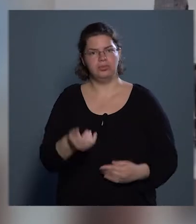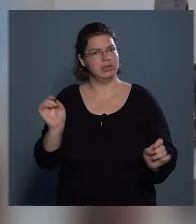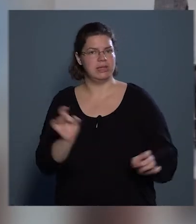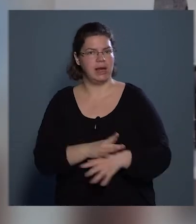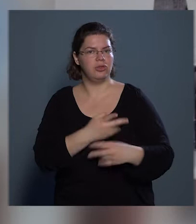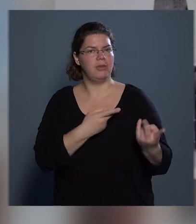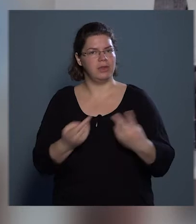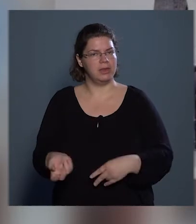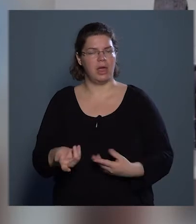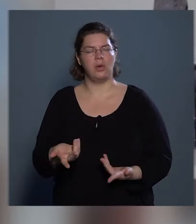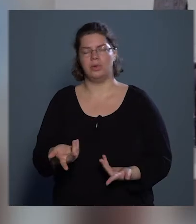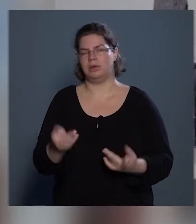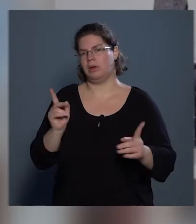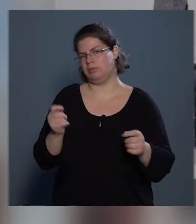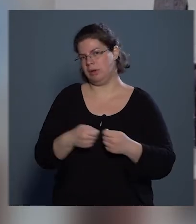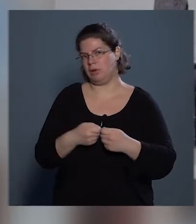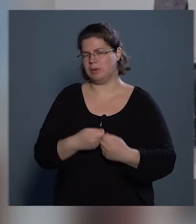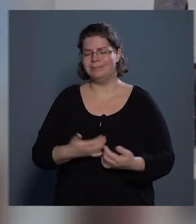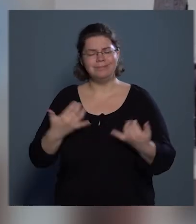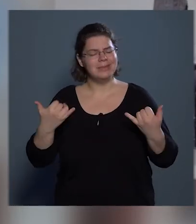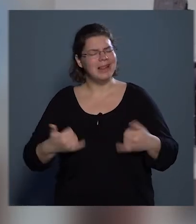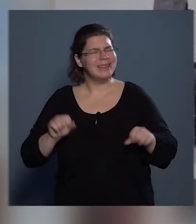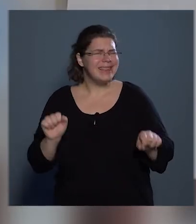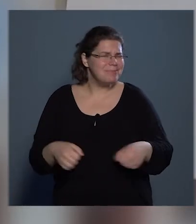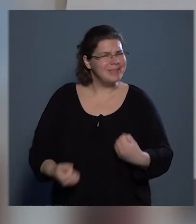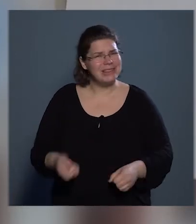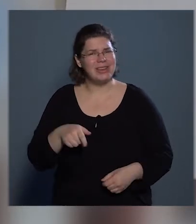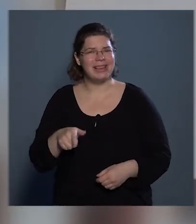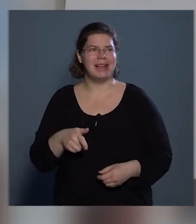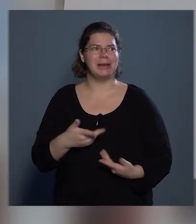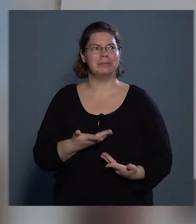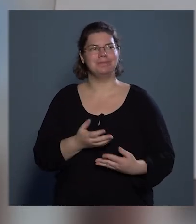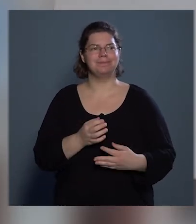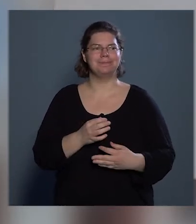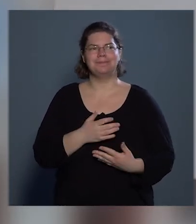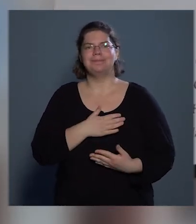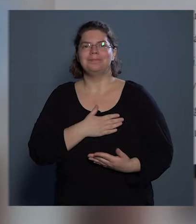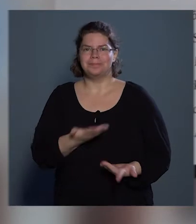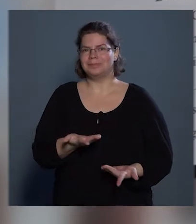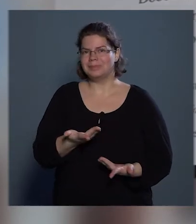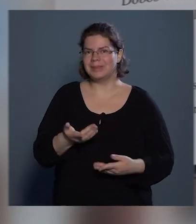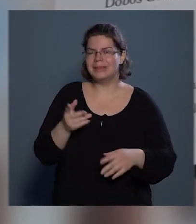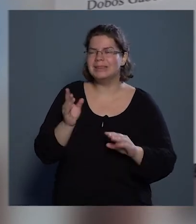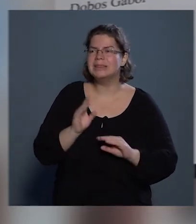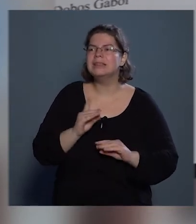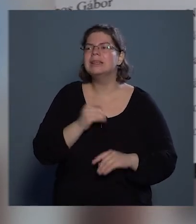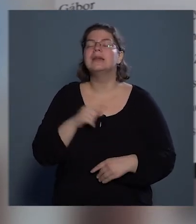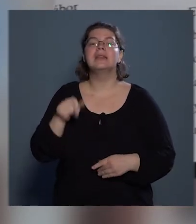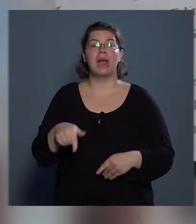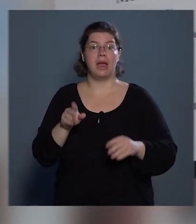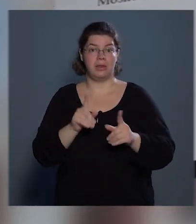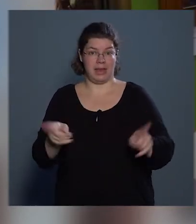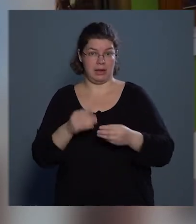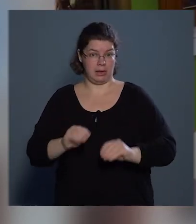tagozat. Jelenleg nem biztos, hogy ez a legszívderítőbb téma, de hogy zenetanítás, mint olyan jelenleg, vajon hogy